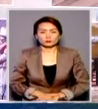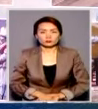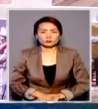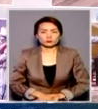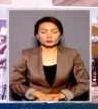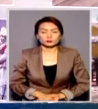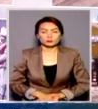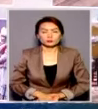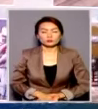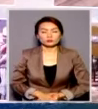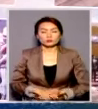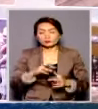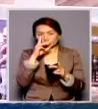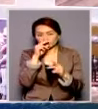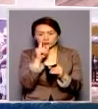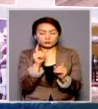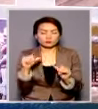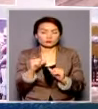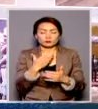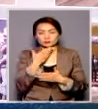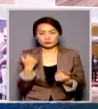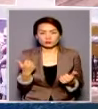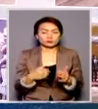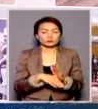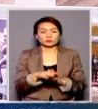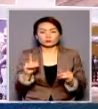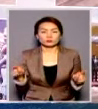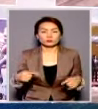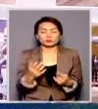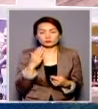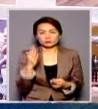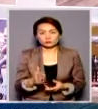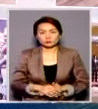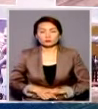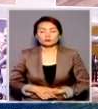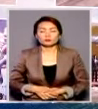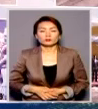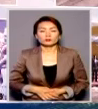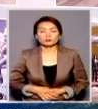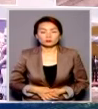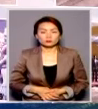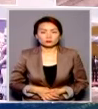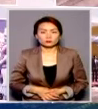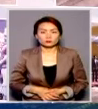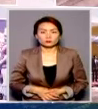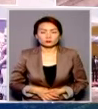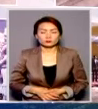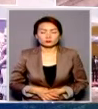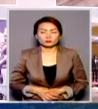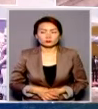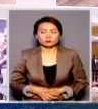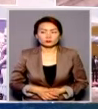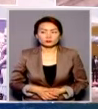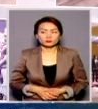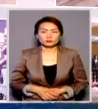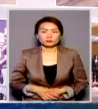ешқандай кемшілік көріп тұрған жоқпын. Зиян нәрсе халыққа. Бұл жерде тек қана артықшылықтар бар. Сол себепті референдумға мен өз басым керек қажет дүние деп